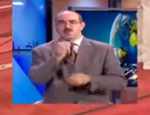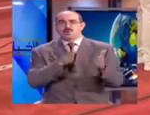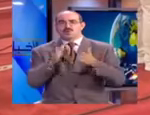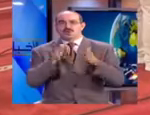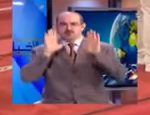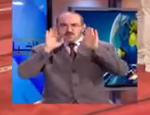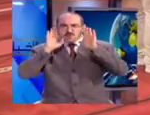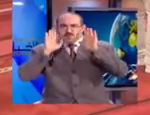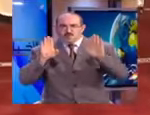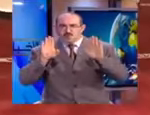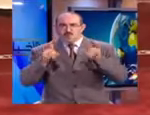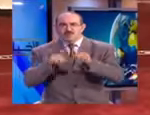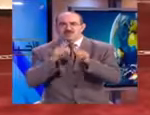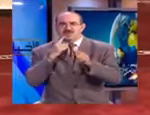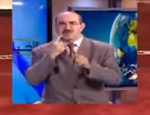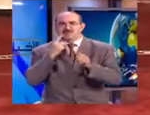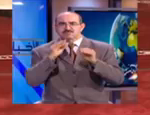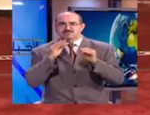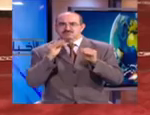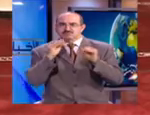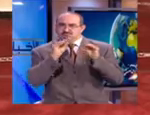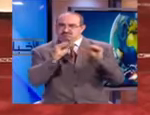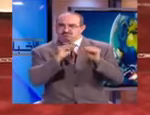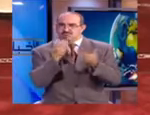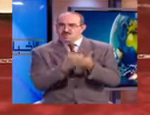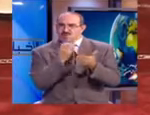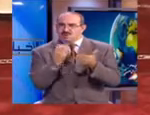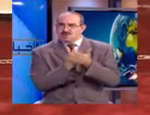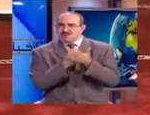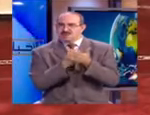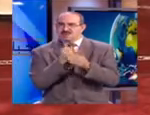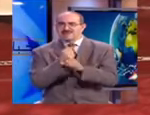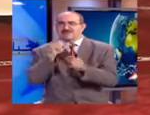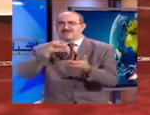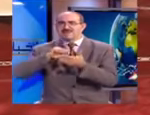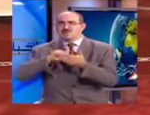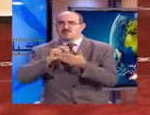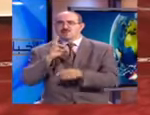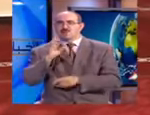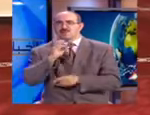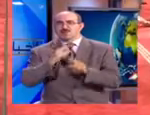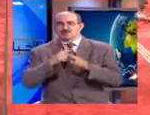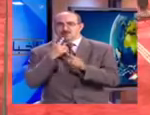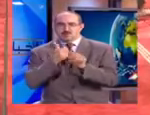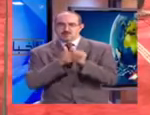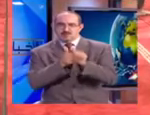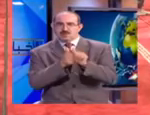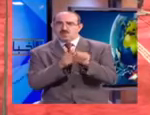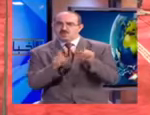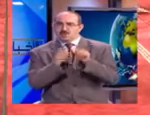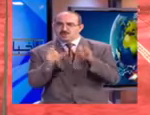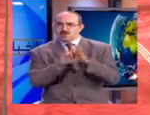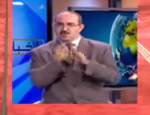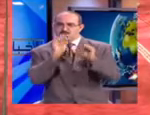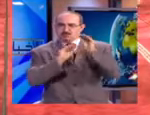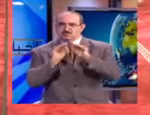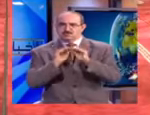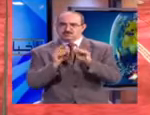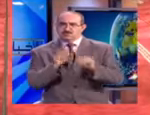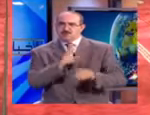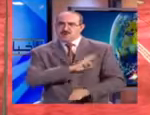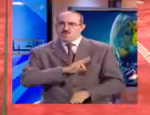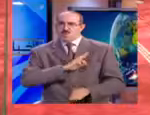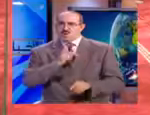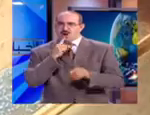الديني والتعليم القرآني بالإدارة المركزية لها دعت إلى اتباع ذات البروتوكول الصحي الذي